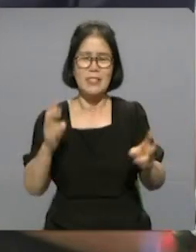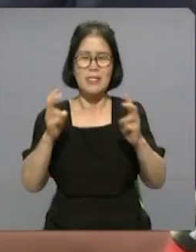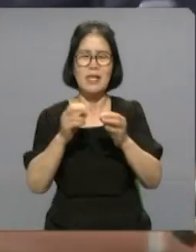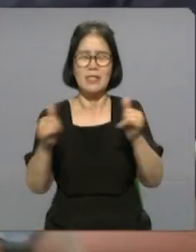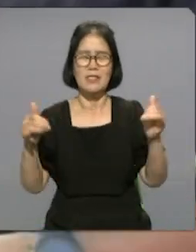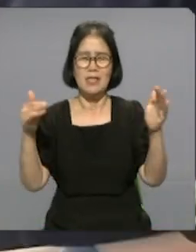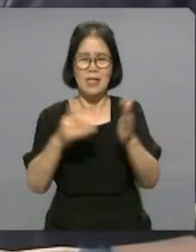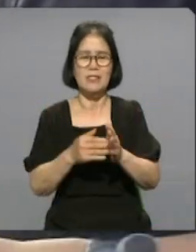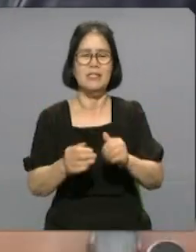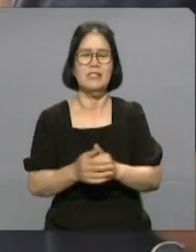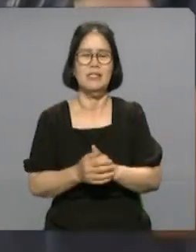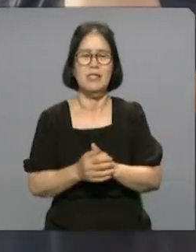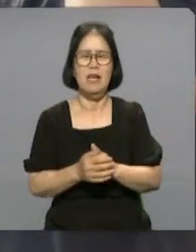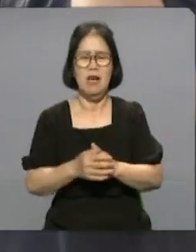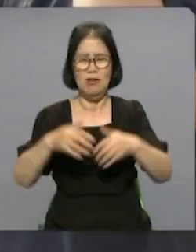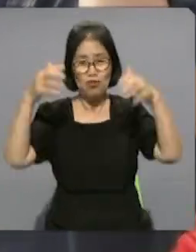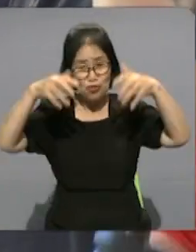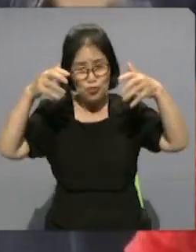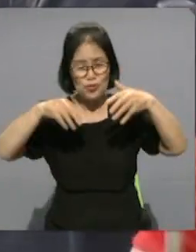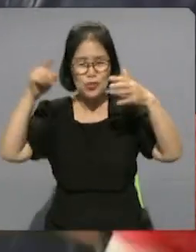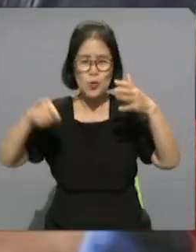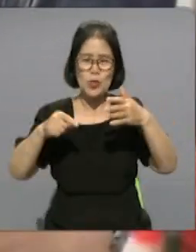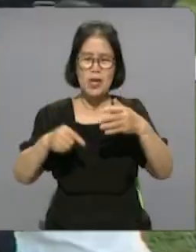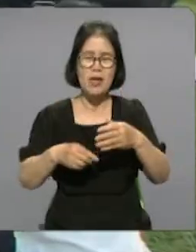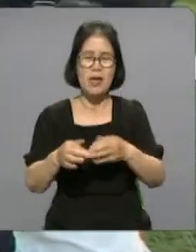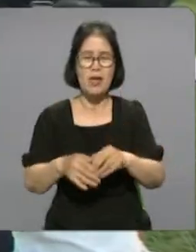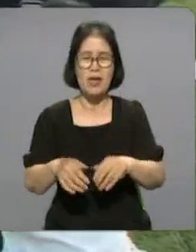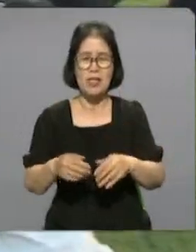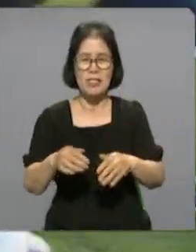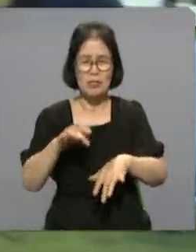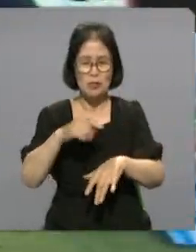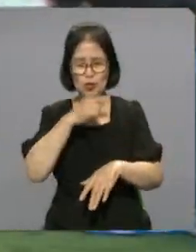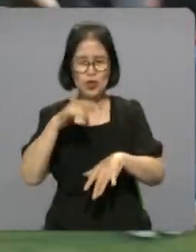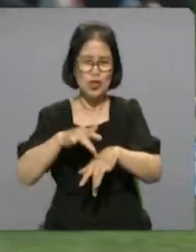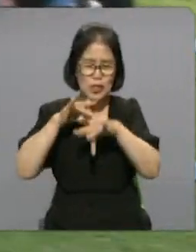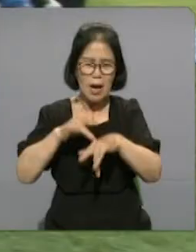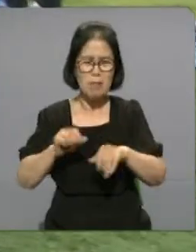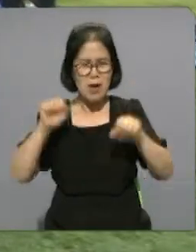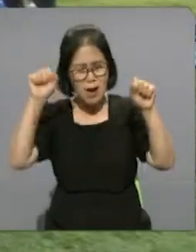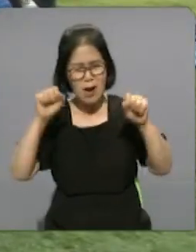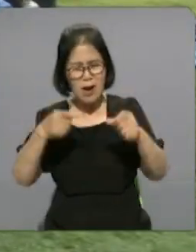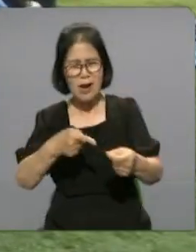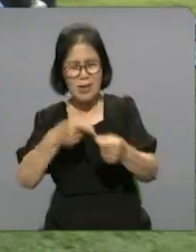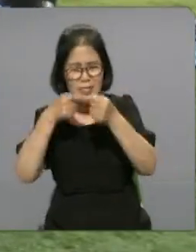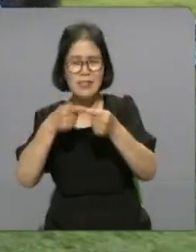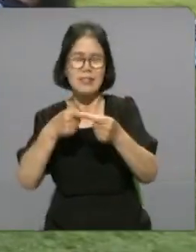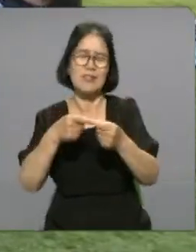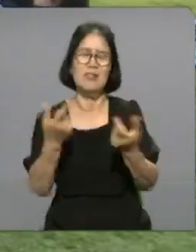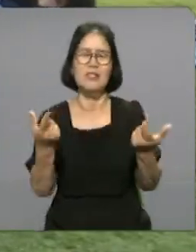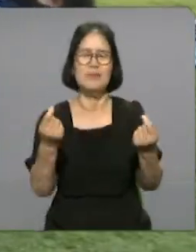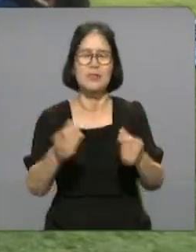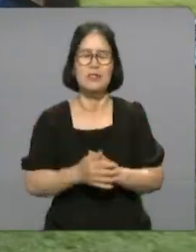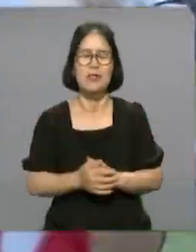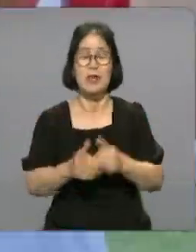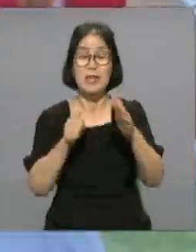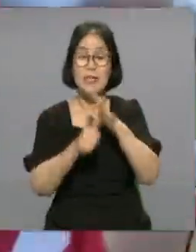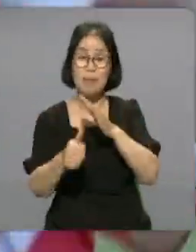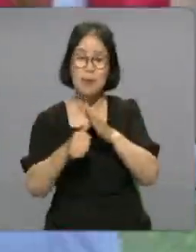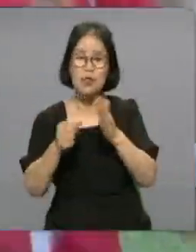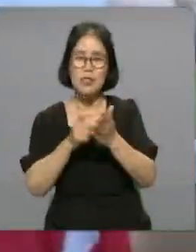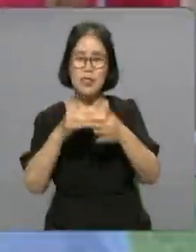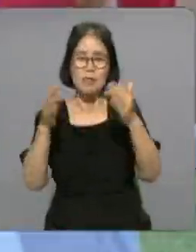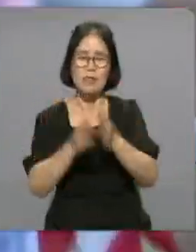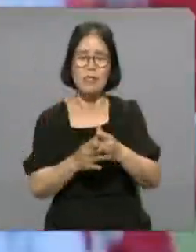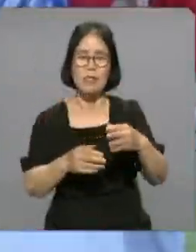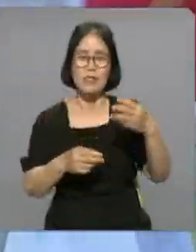직장인까지 구슬비 속에 펼쳐진 12번째 선수 응원은 트로피감입니다. 우리 대표팀은 12일 새벽